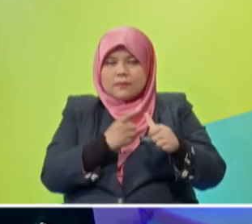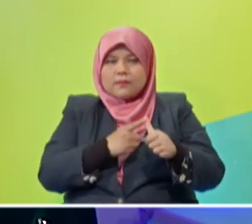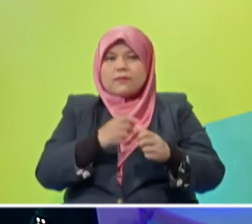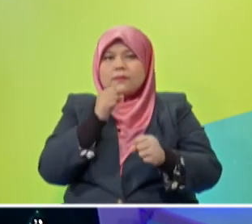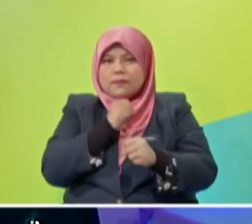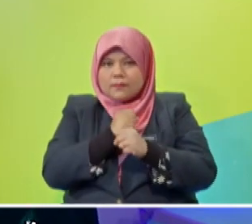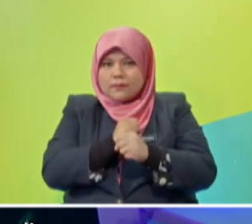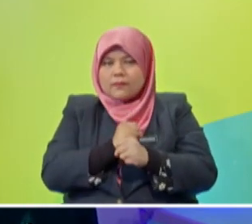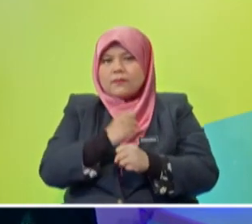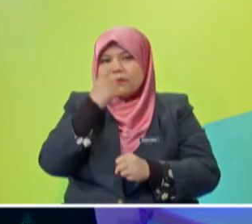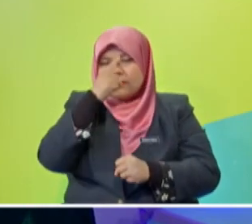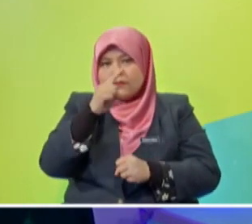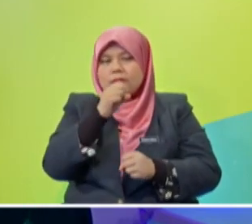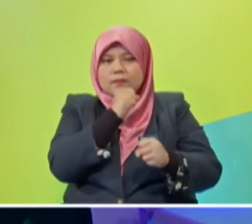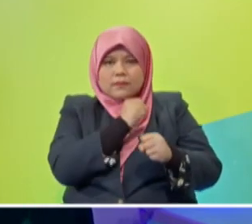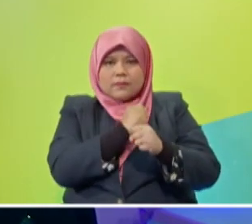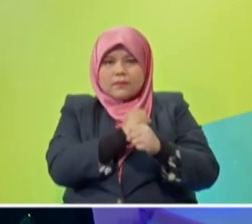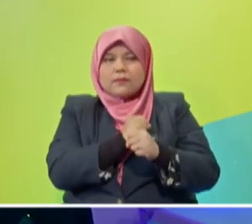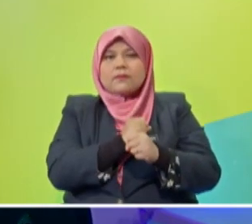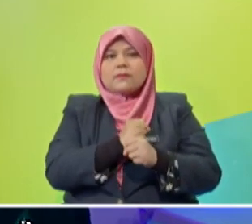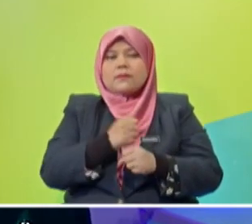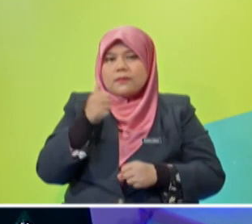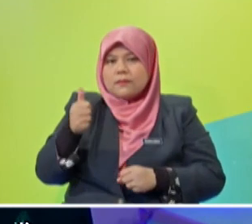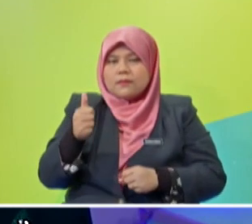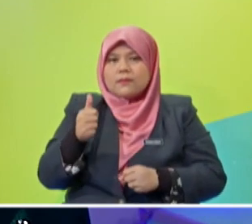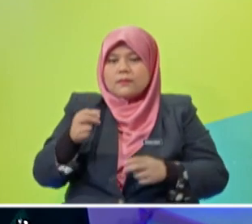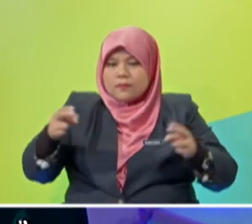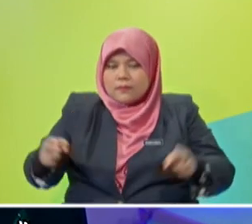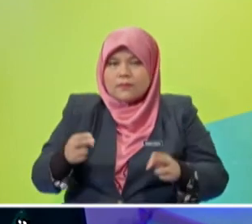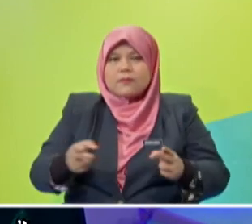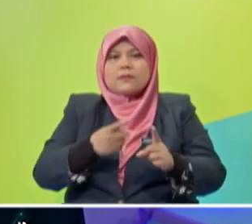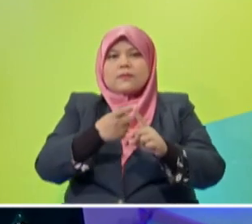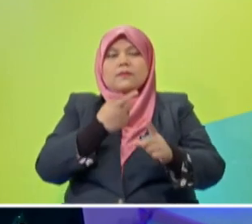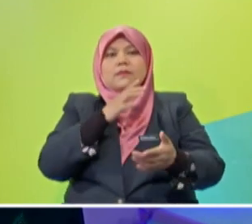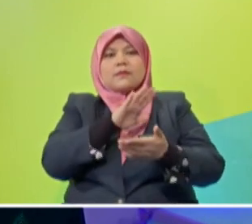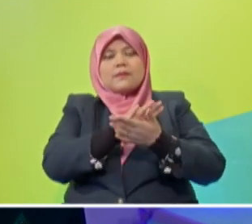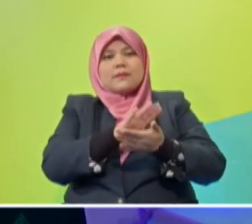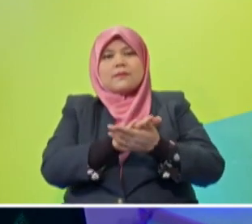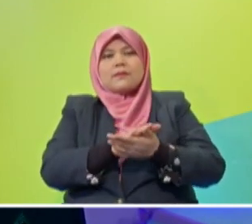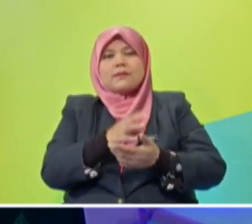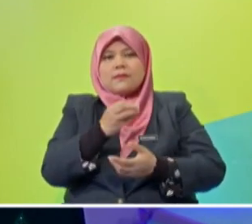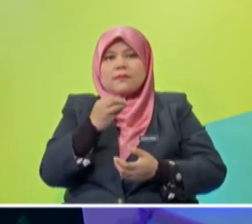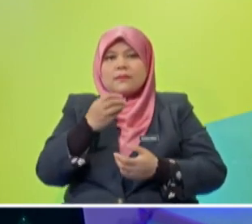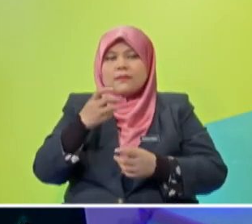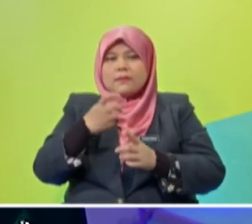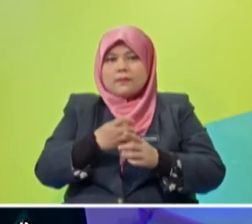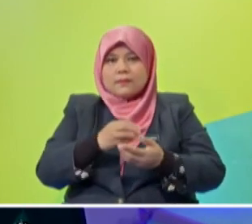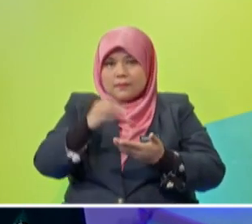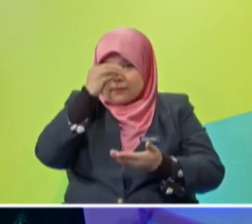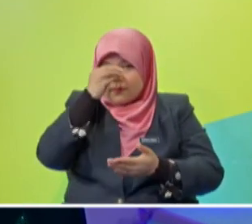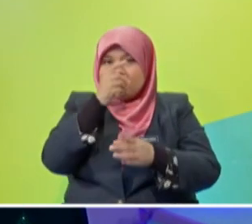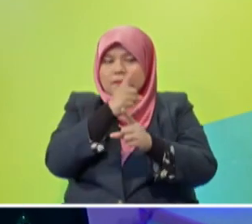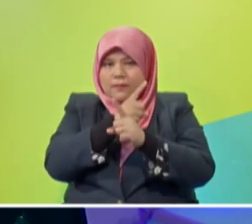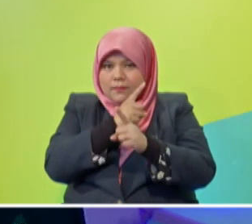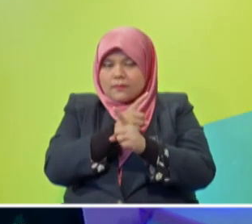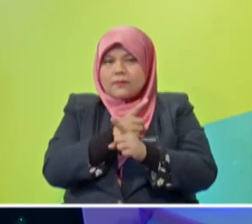mendapatkan pekerjaan yang bagus, kita kenalah berusaha dari sekolah untuk mendapat keputusan yang cemerlang, seterusnya dapat menjamin ke